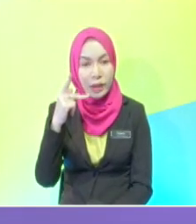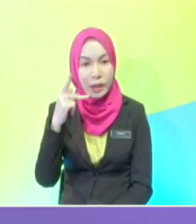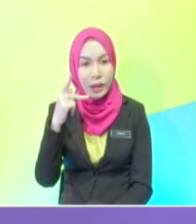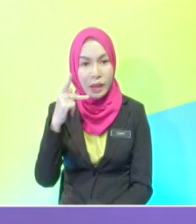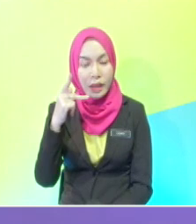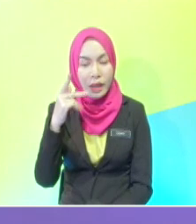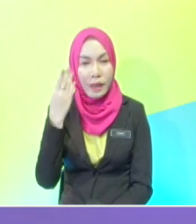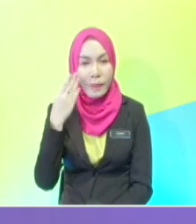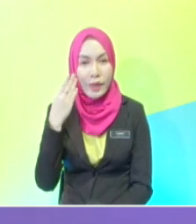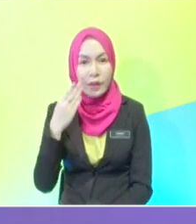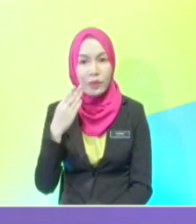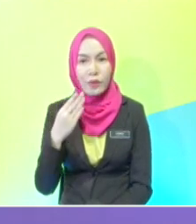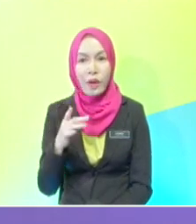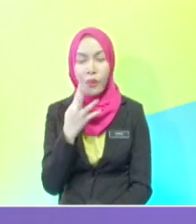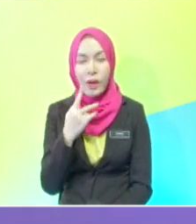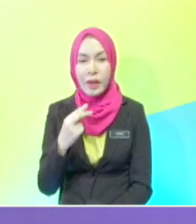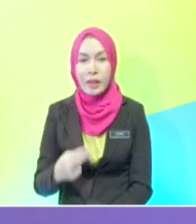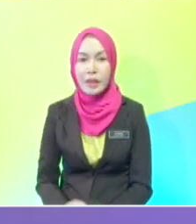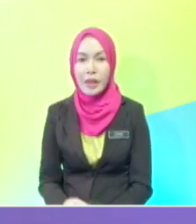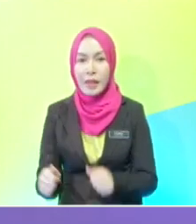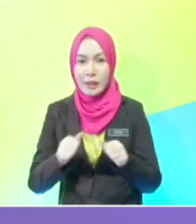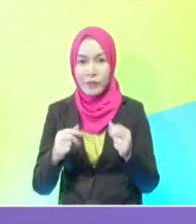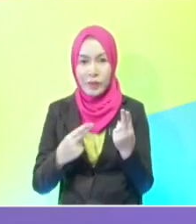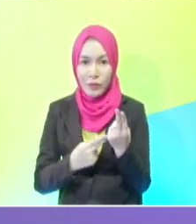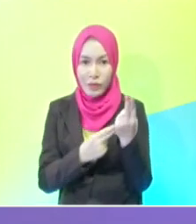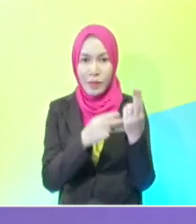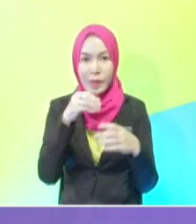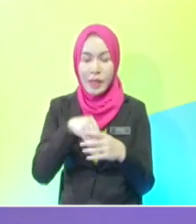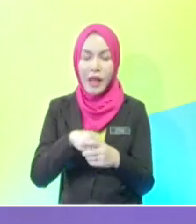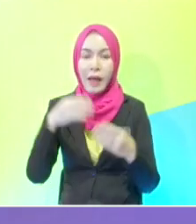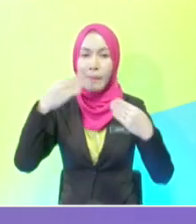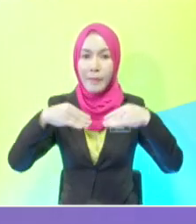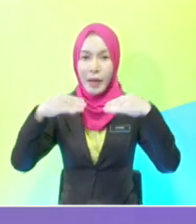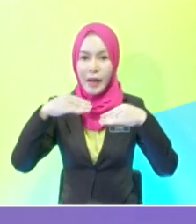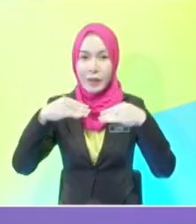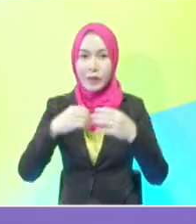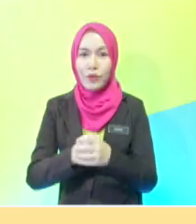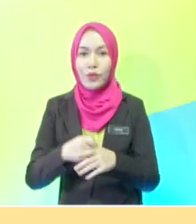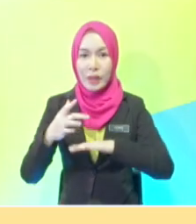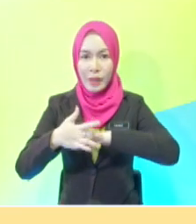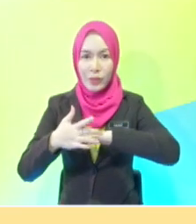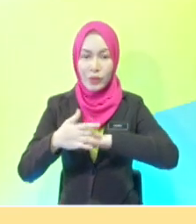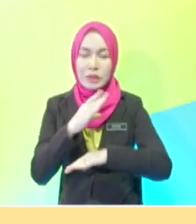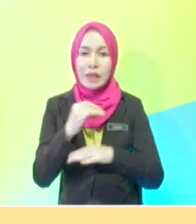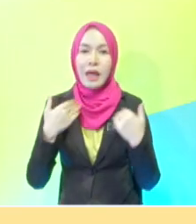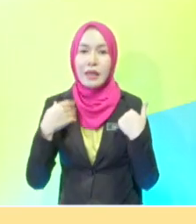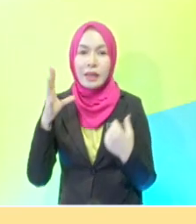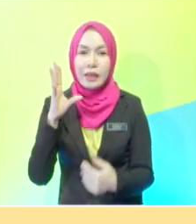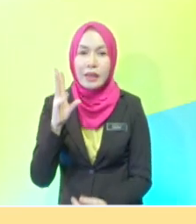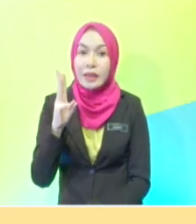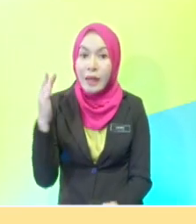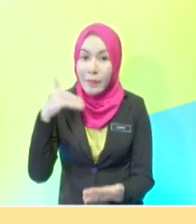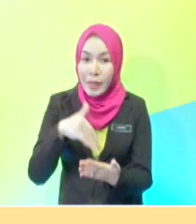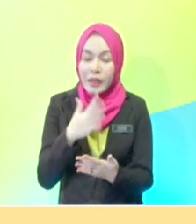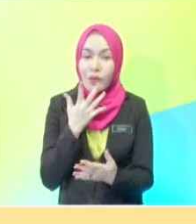activity utama dalam Bayu teknologi Oke selain itu kita ada 6 lagi warna lain yaitu warna merah untuk